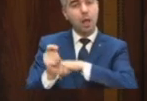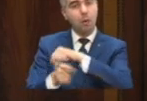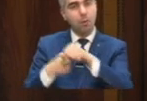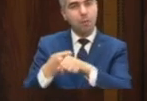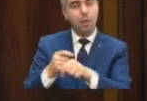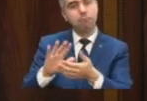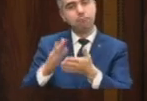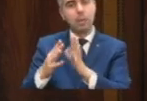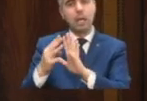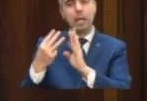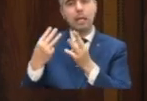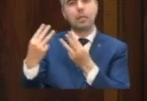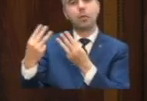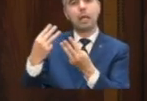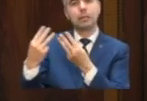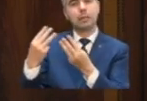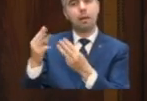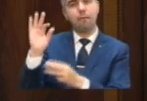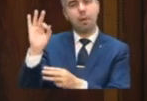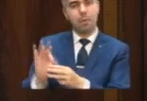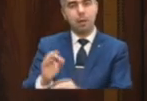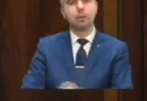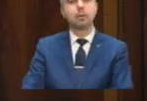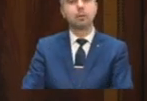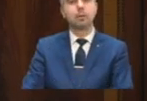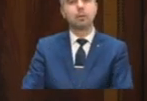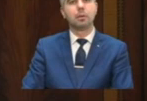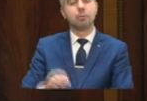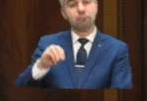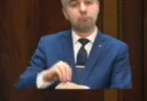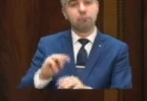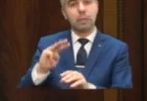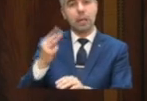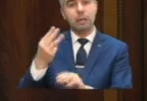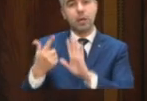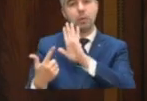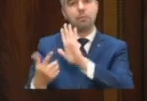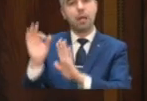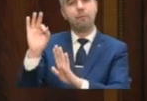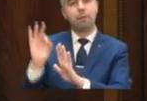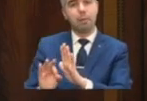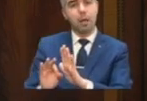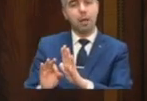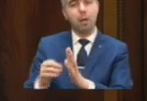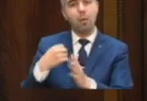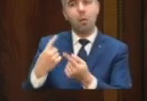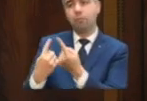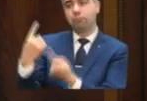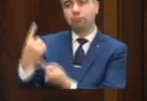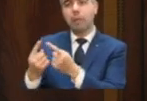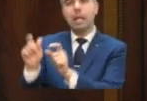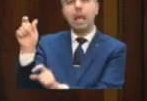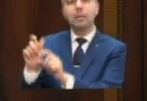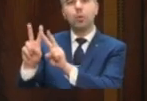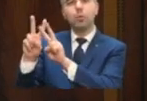أكثر من 33%، كما نشير أن نسبة 73% من الآراء الموافقة